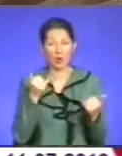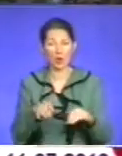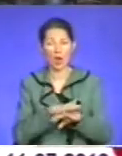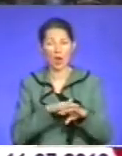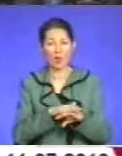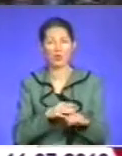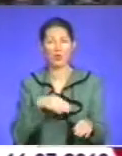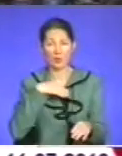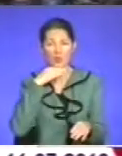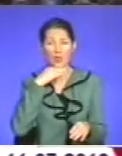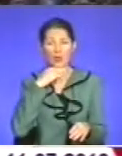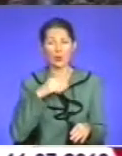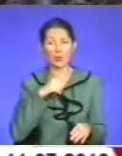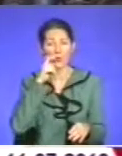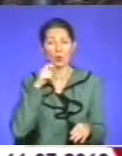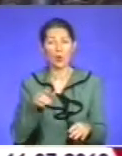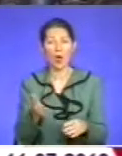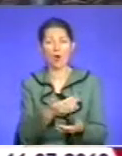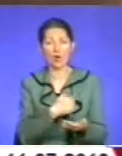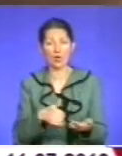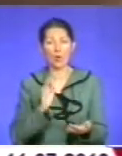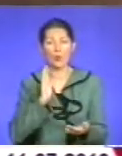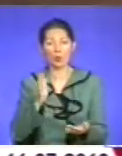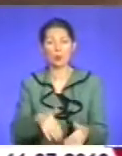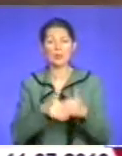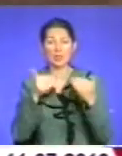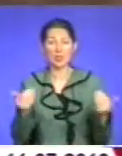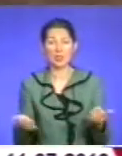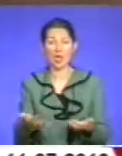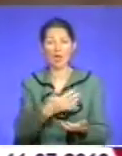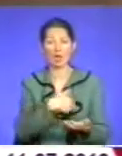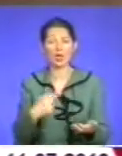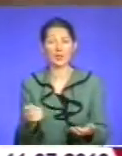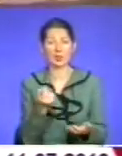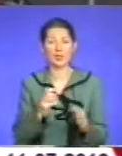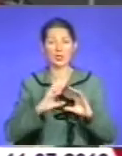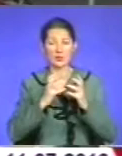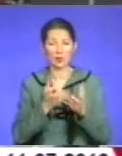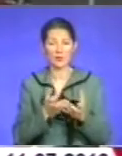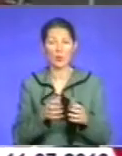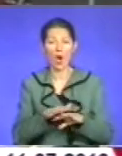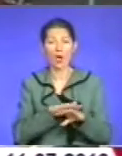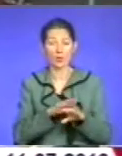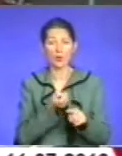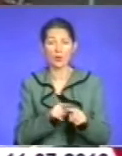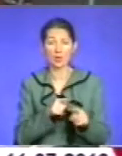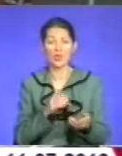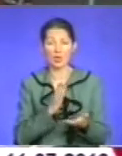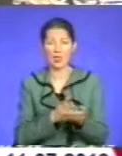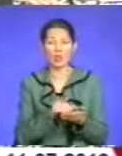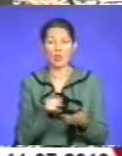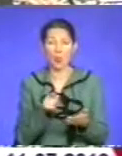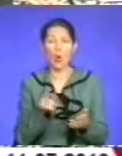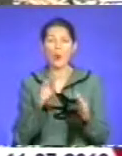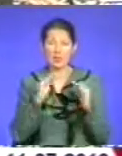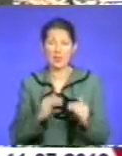Крім цього, прогнозують збільшення врожаю зернових на світовому ринку. Це й зумовлює низькі ціни на зерно у період міжсезоння.